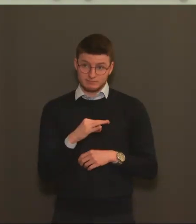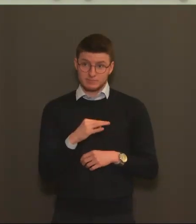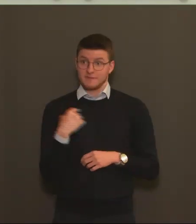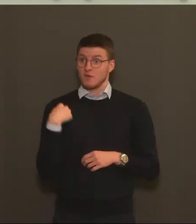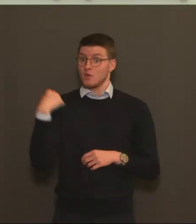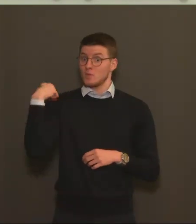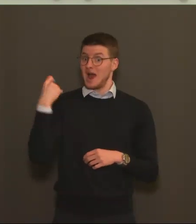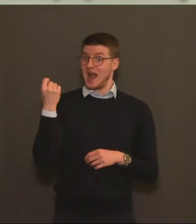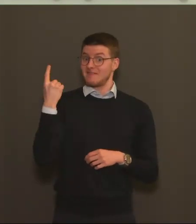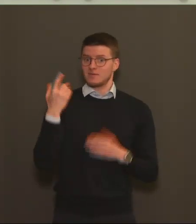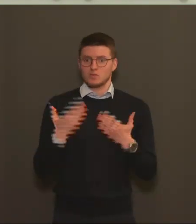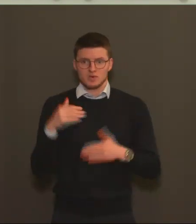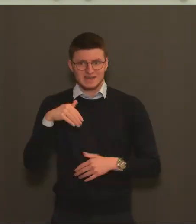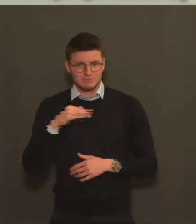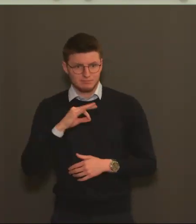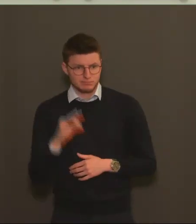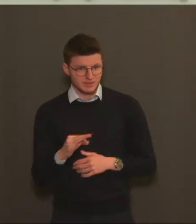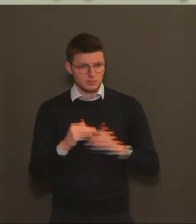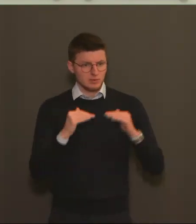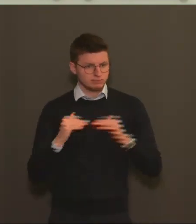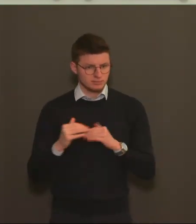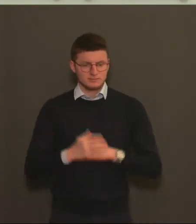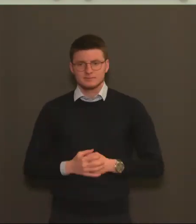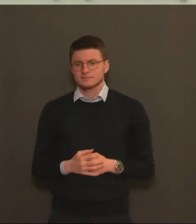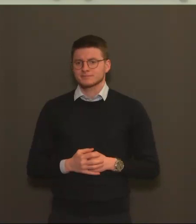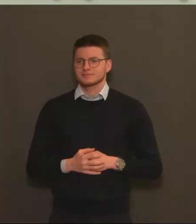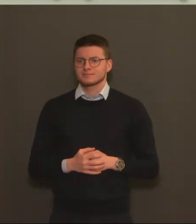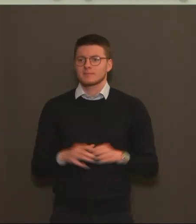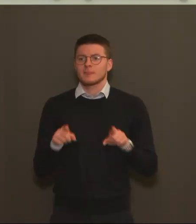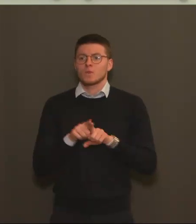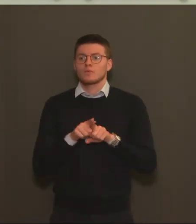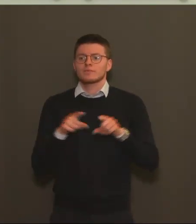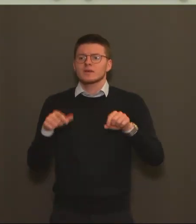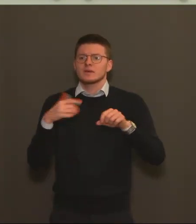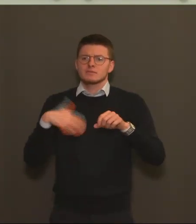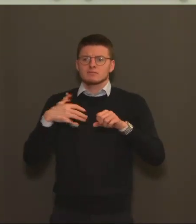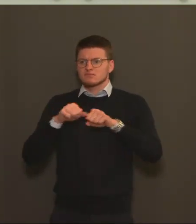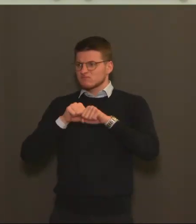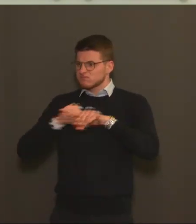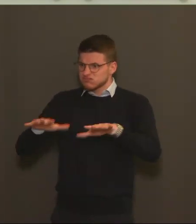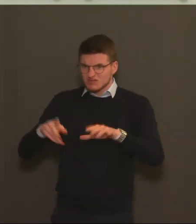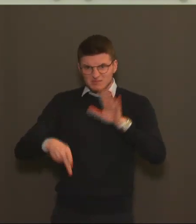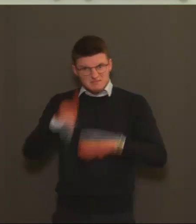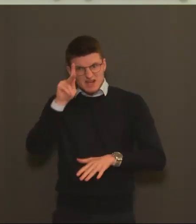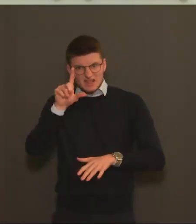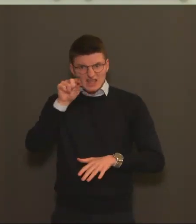Ook grote uitbraken met 10 of meer gevallen worden steeds zeldzamer.